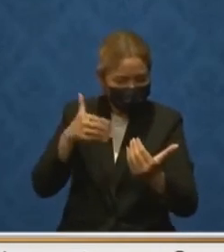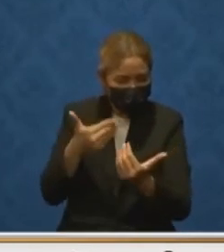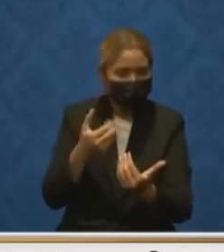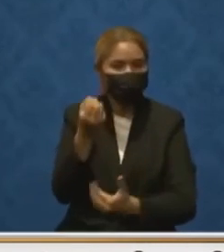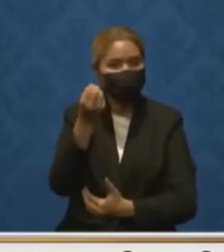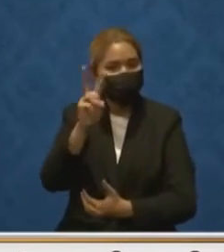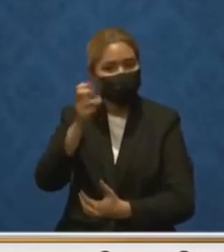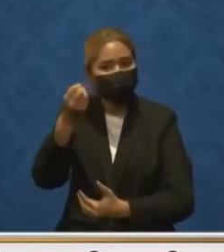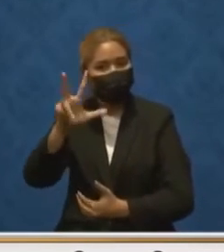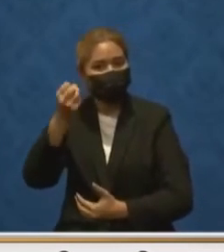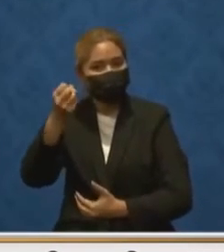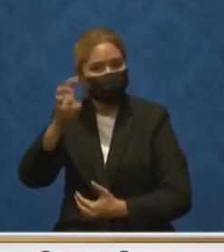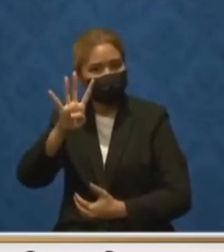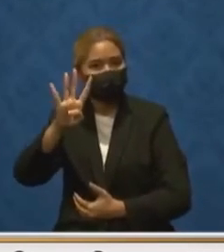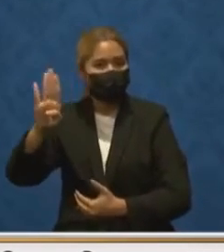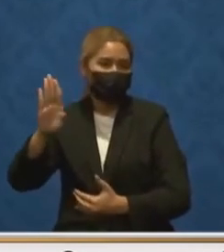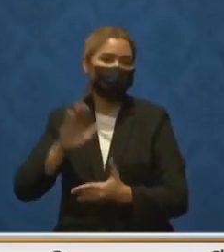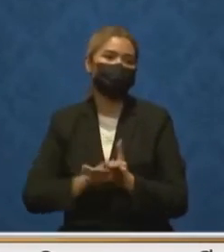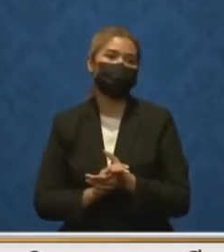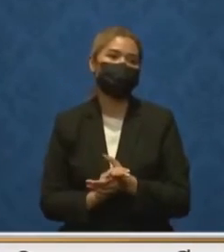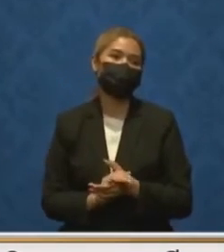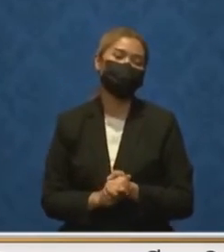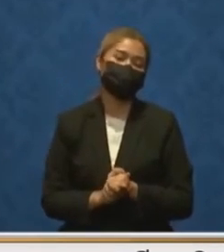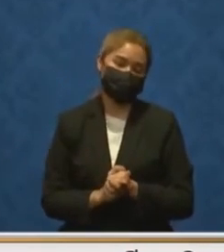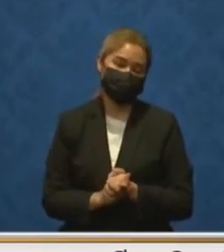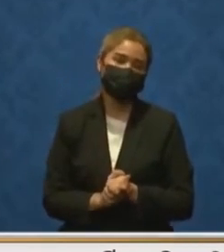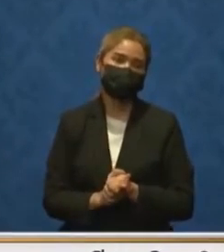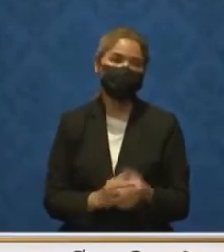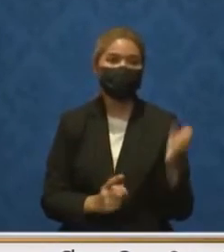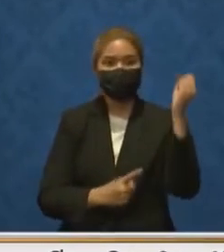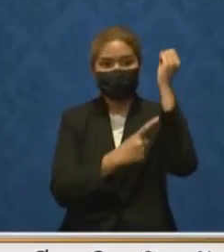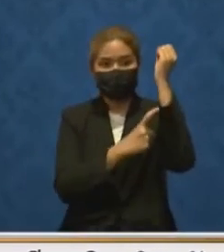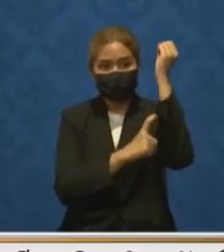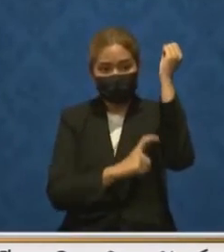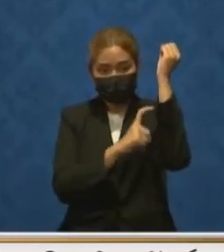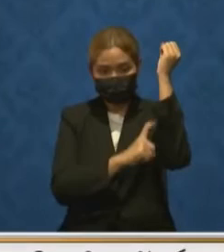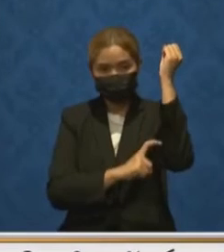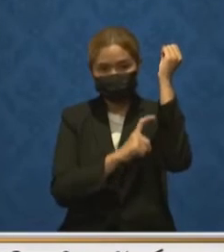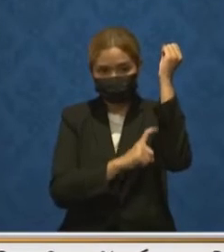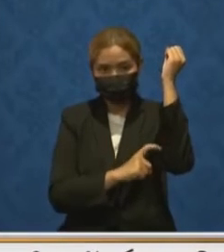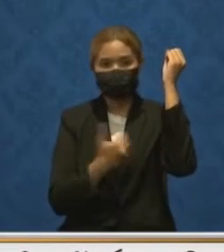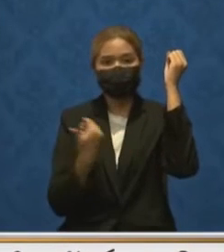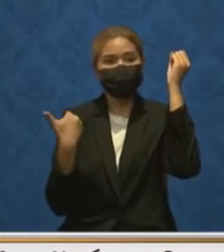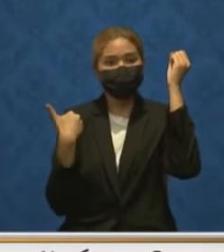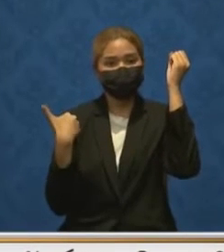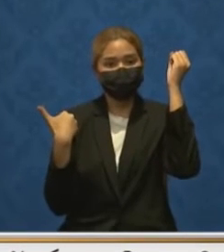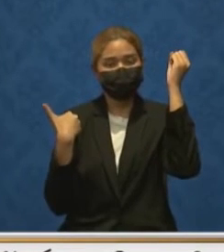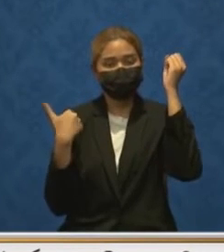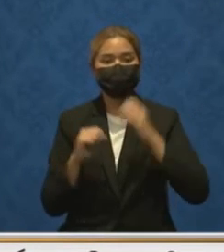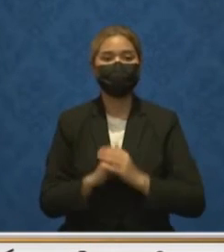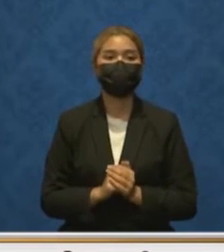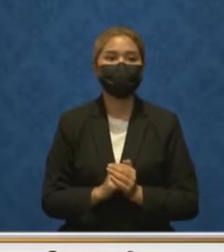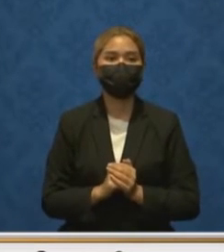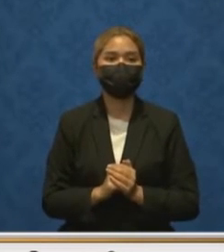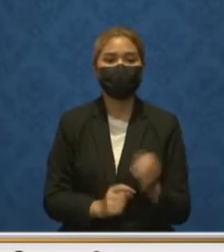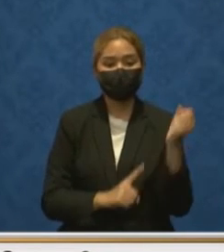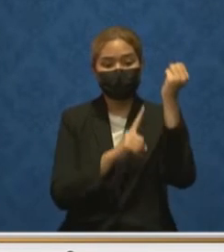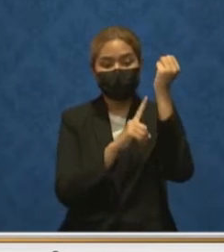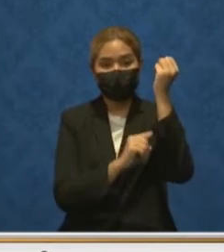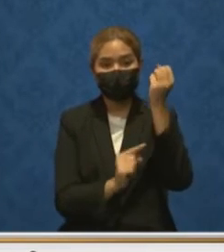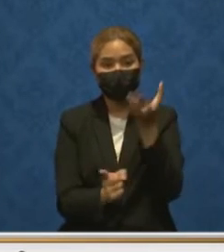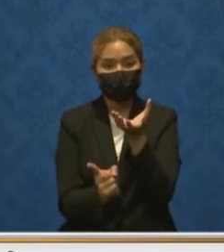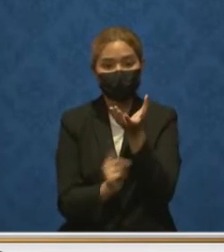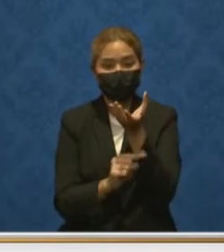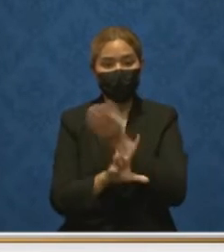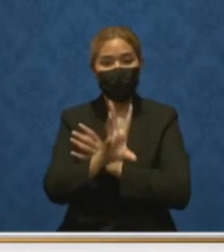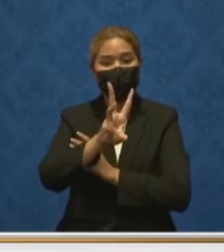บยาง 3 โ ร้อยเมื่อก่อนเราได้ยินวัลีนี้เดี๋วนไม่ใช่ละครับไปโล 60-60าทแล้คร